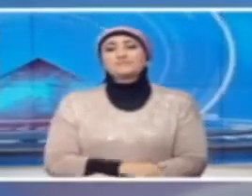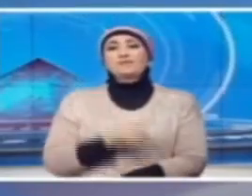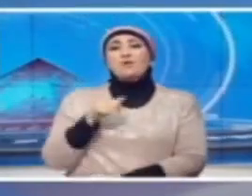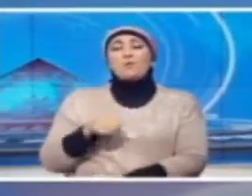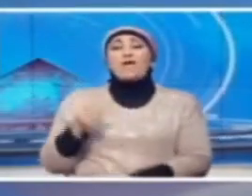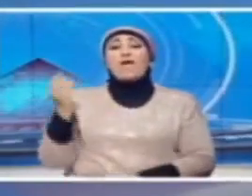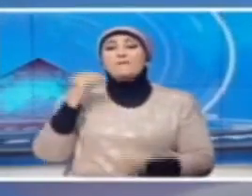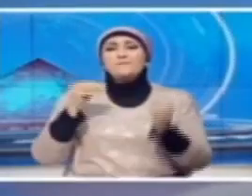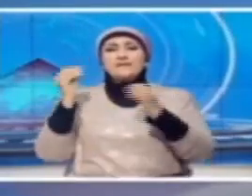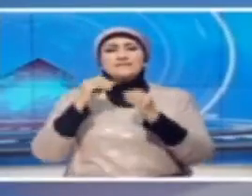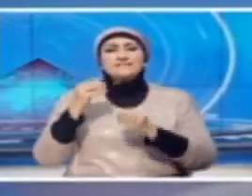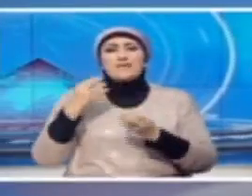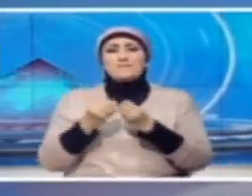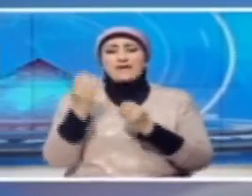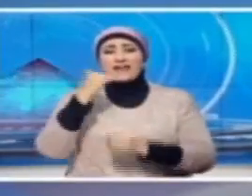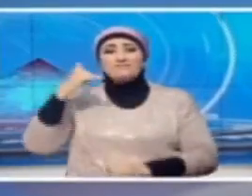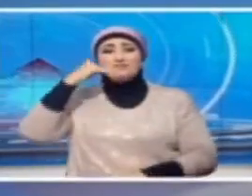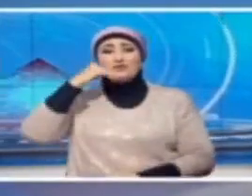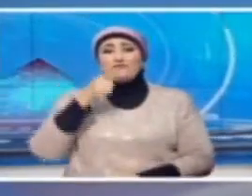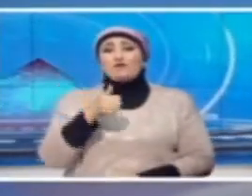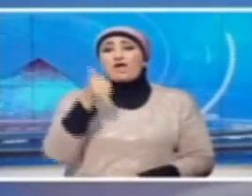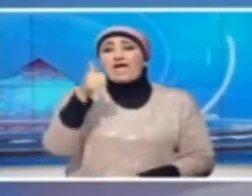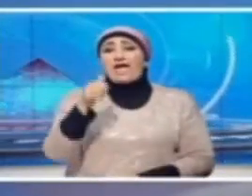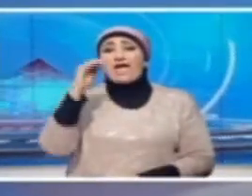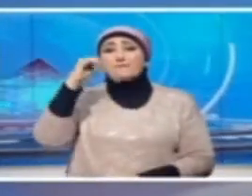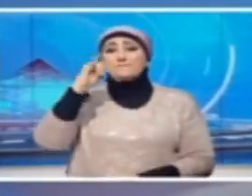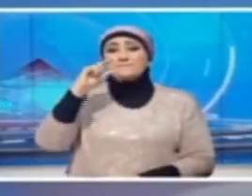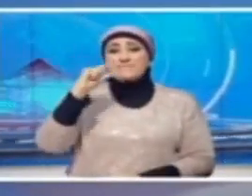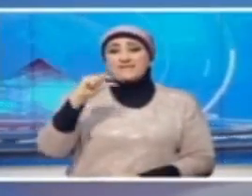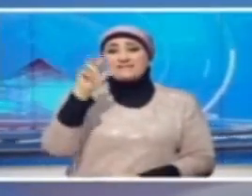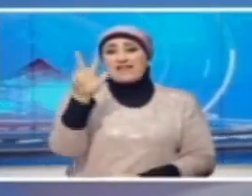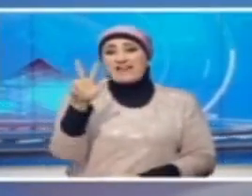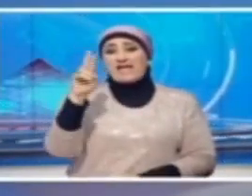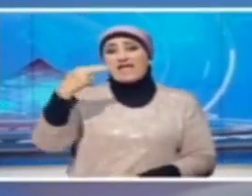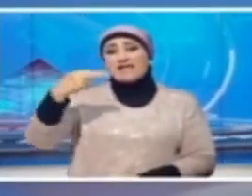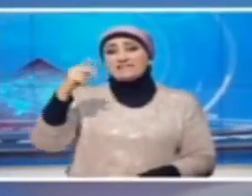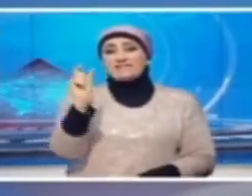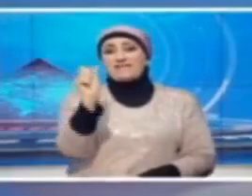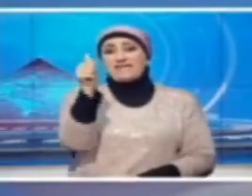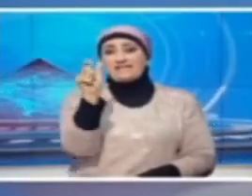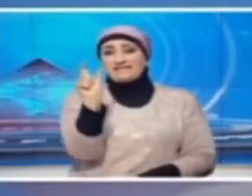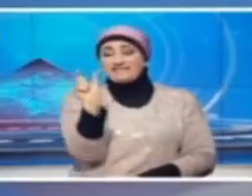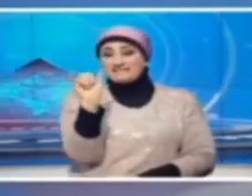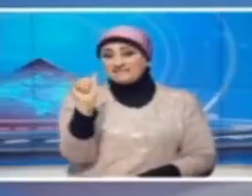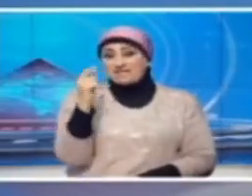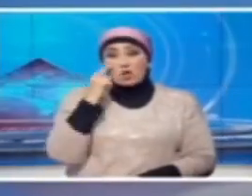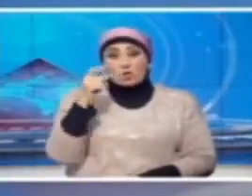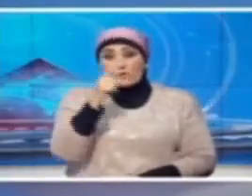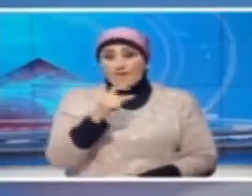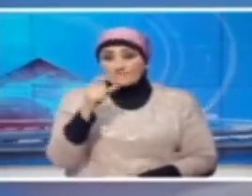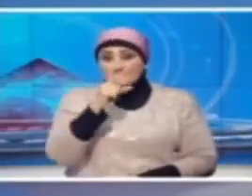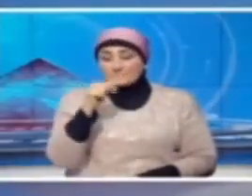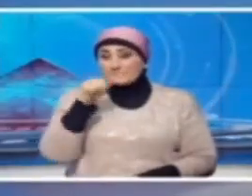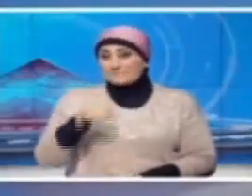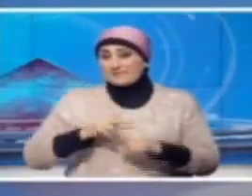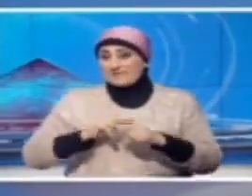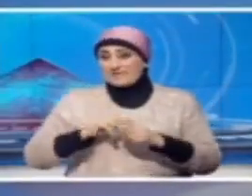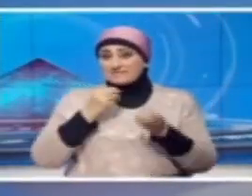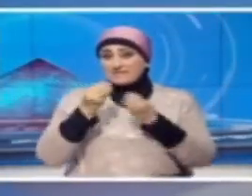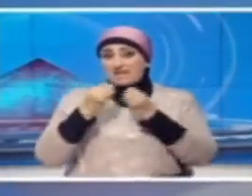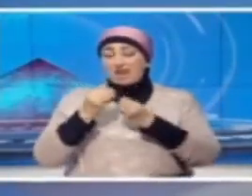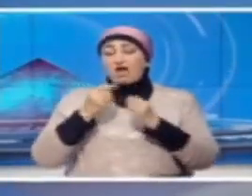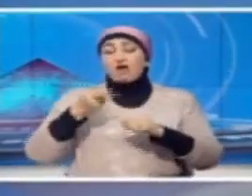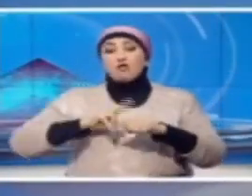ولمزيد من المتابعة ينضم إلينا هاتفيا الأستاذ أحمد العناني، الباحث في العلاقات الدولية، عضو المجلس المصري للشؤون